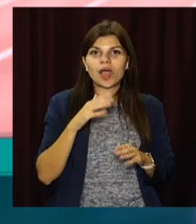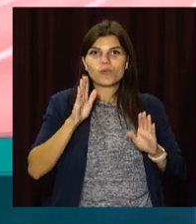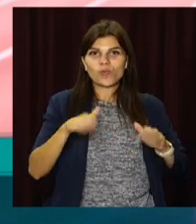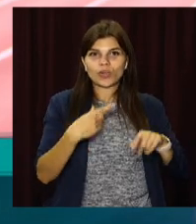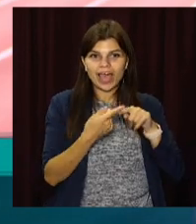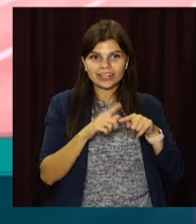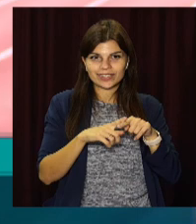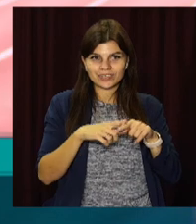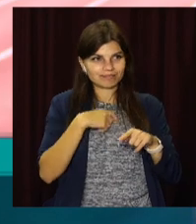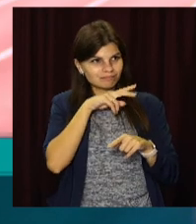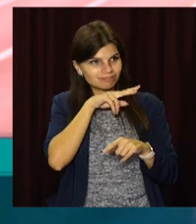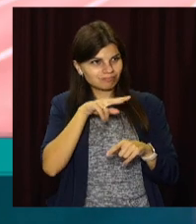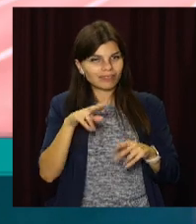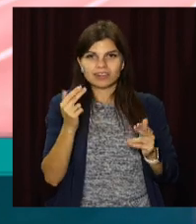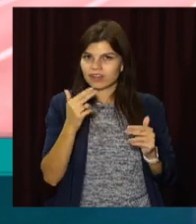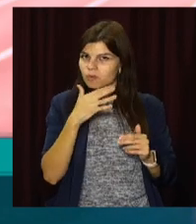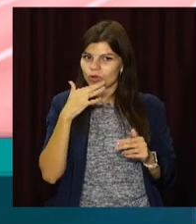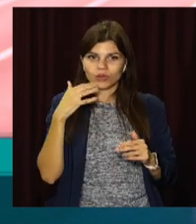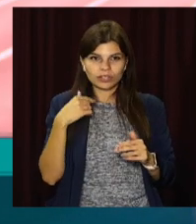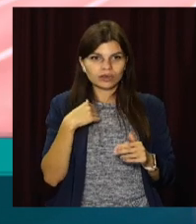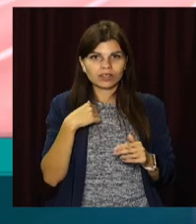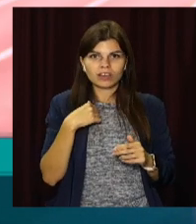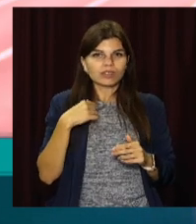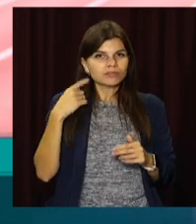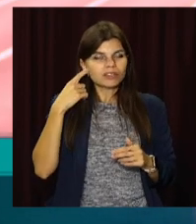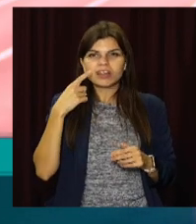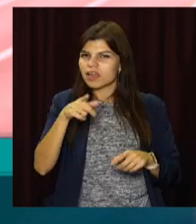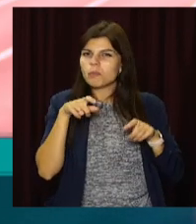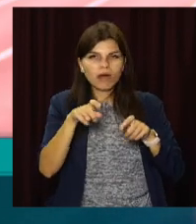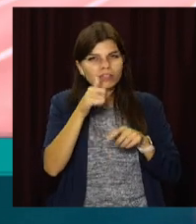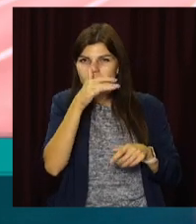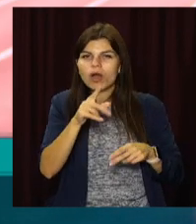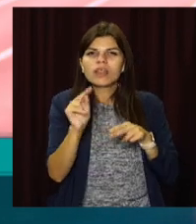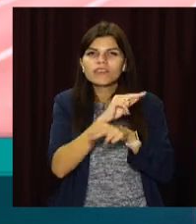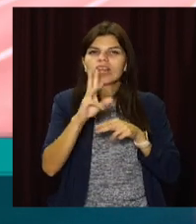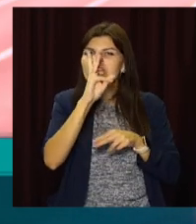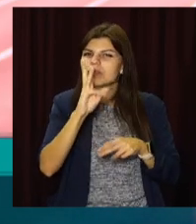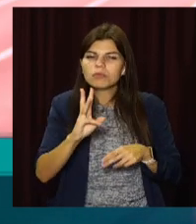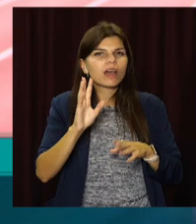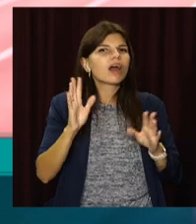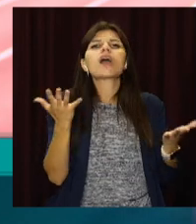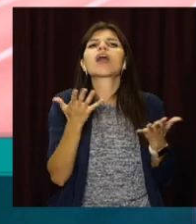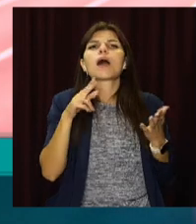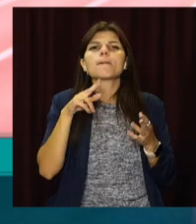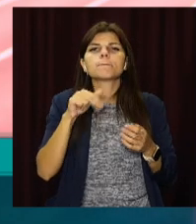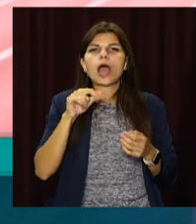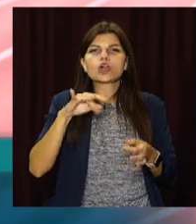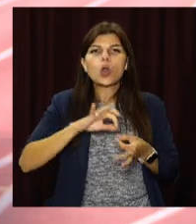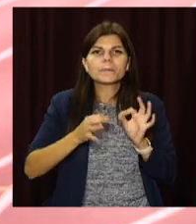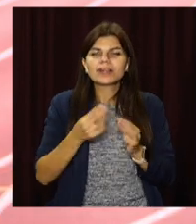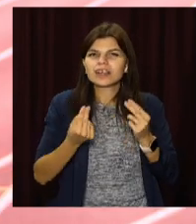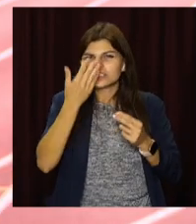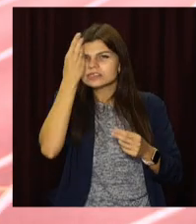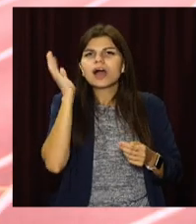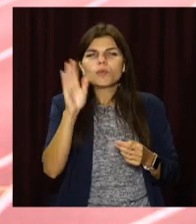ці перепони, насправді я дуже багато почула, що ні, ти не зможеш бігати, така травма лікується 3 місяці, ні, які Паралімпійські ігри, та взагалі